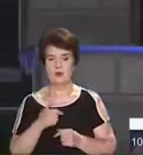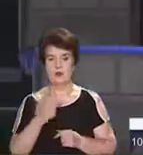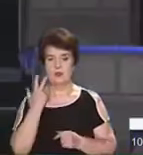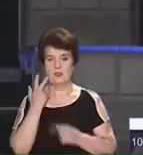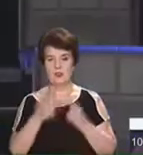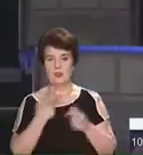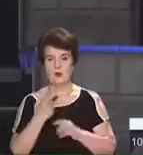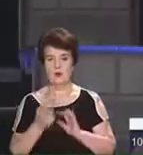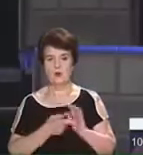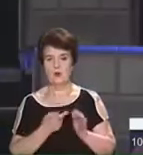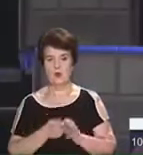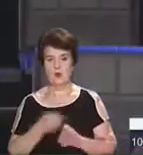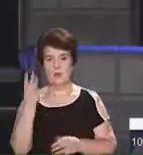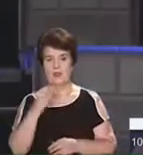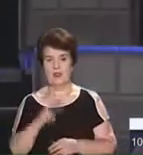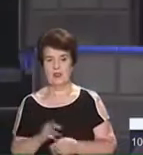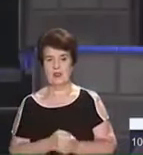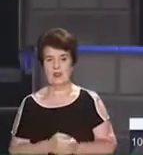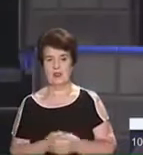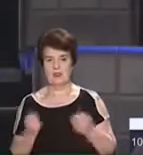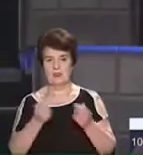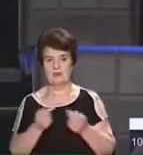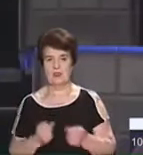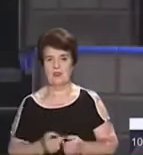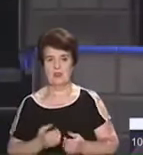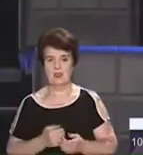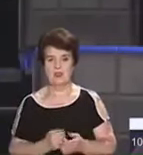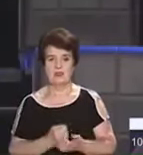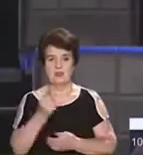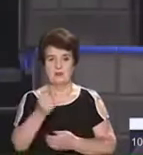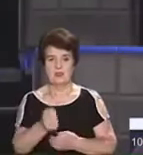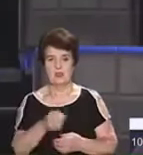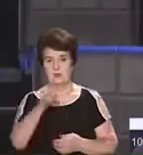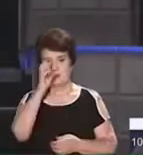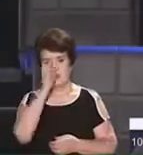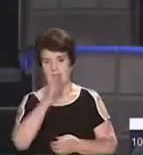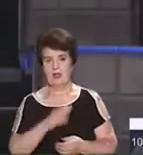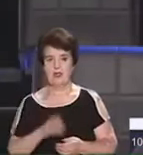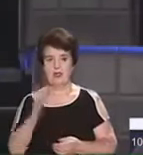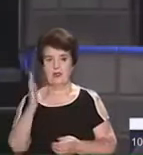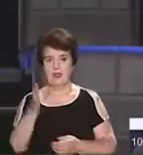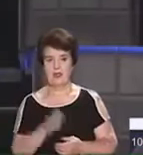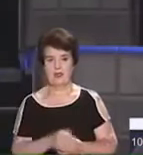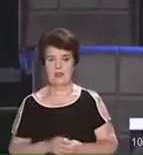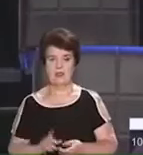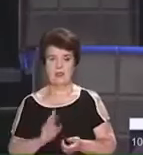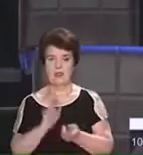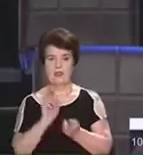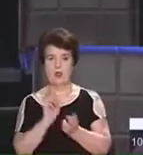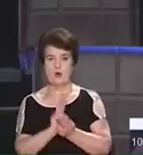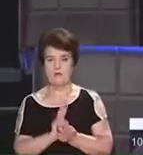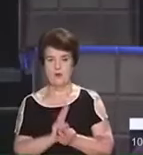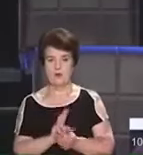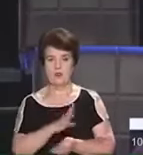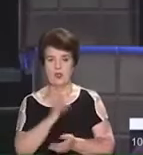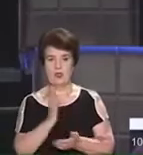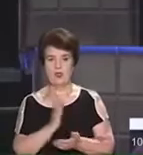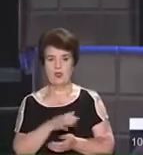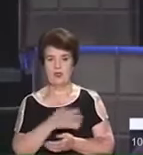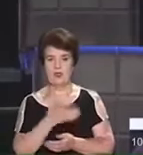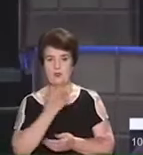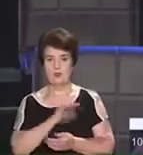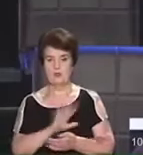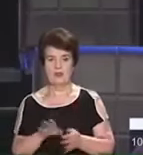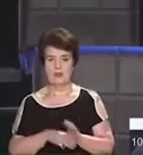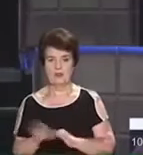ам-ам удалит а ты прям карисса мешкам сара настроен на инте что не борьба диком фантаре но если б не слышим